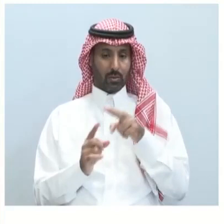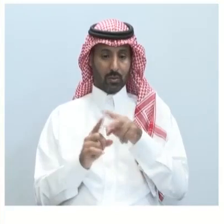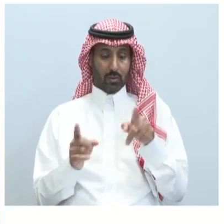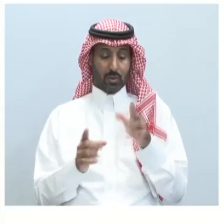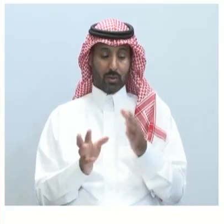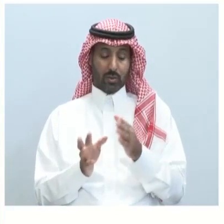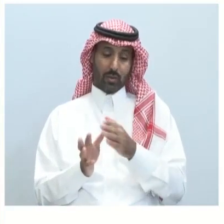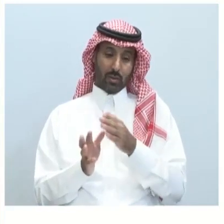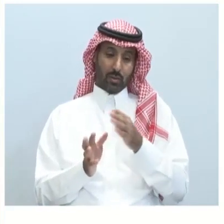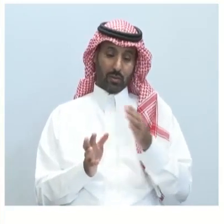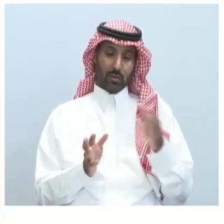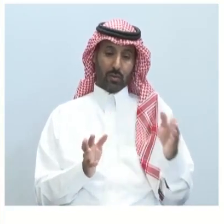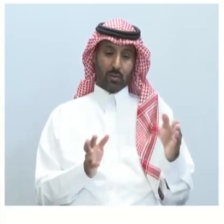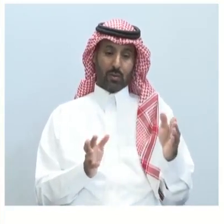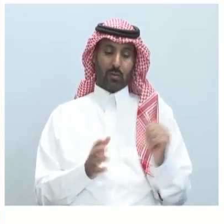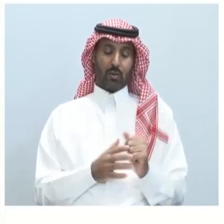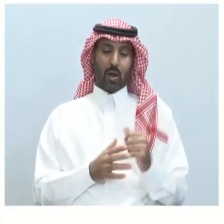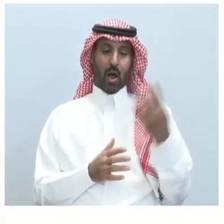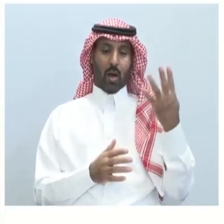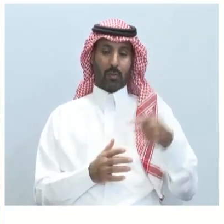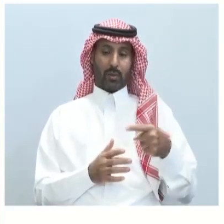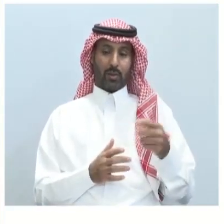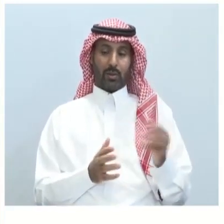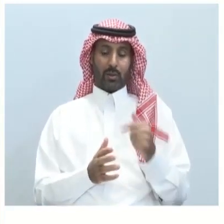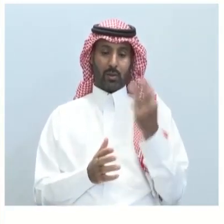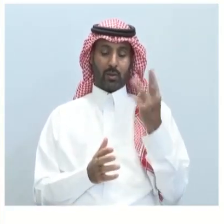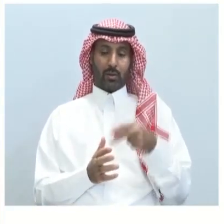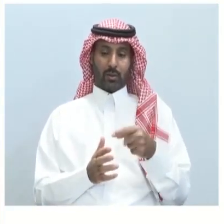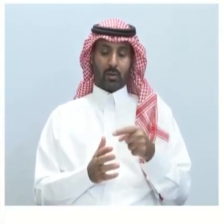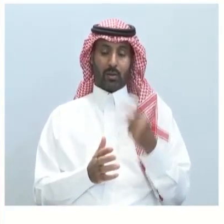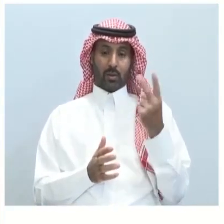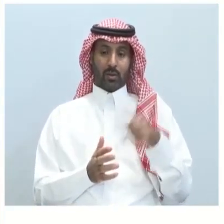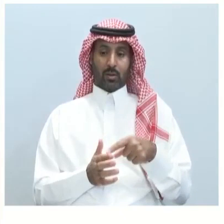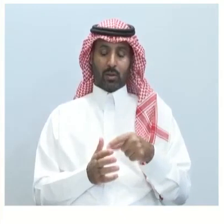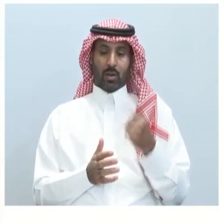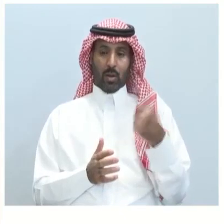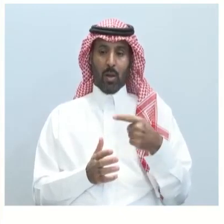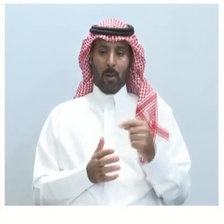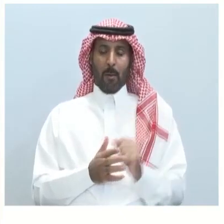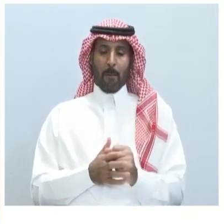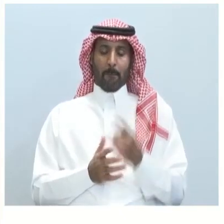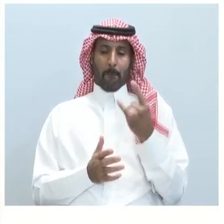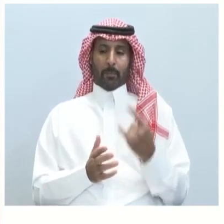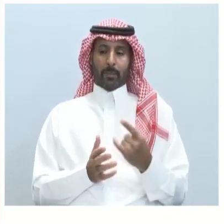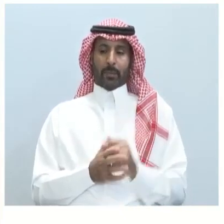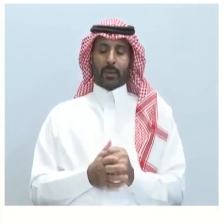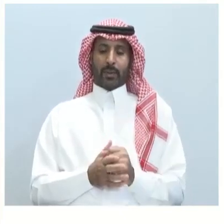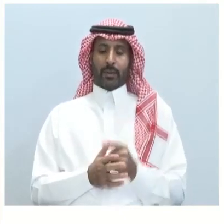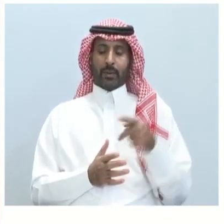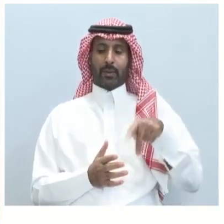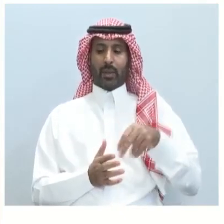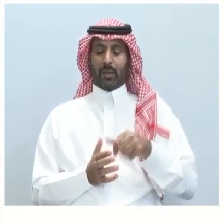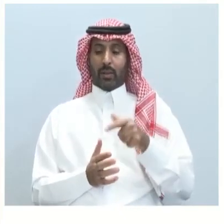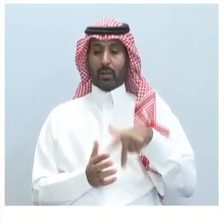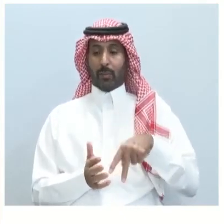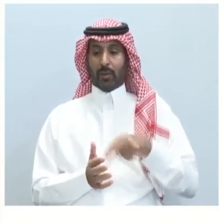انه في الطرف الحامضي سوف يكون ايش 14 13 12 11 عشره تسعه